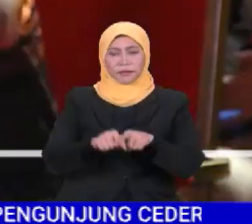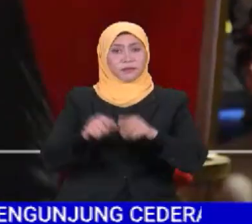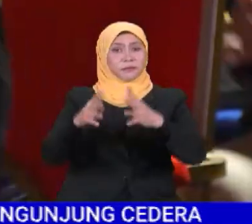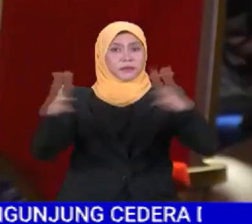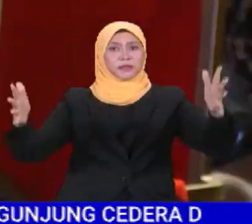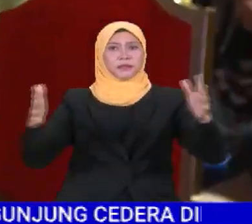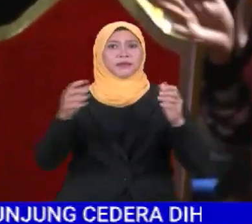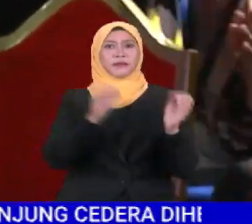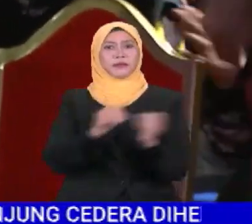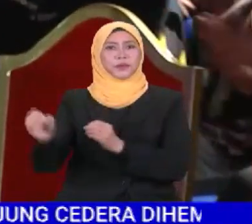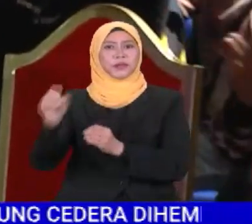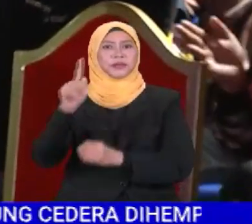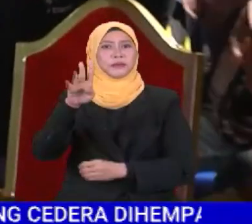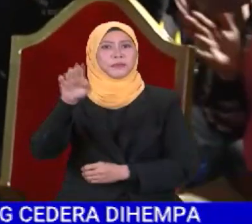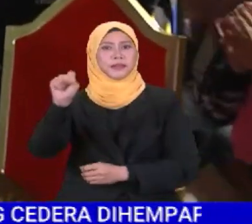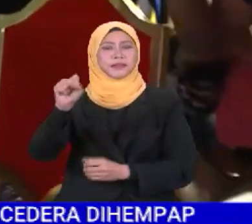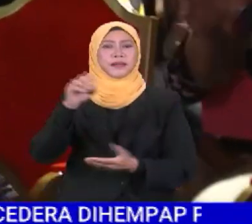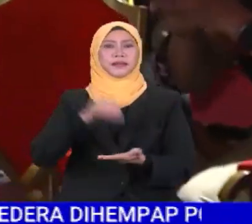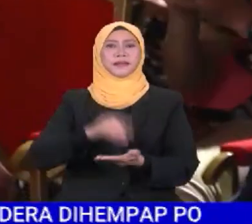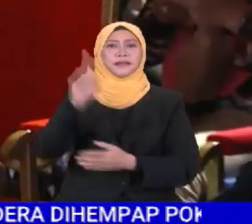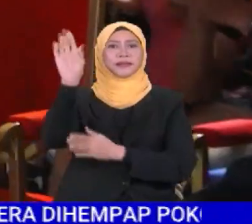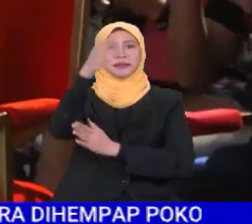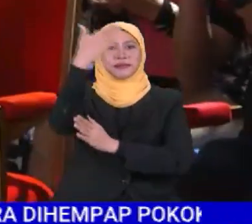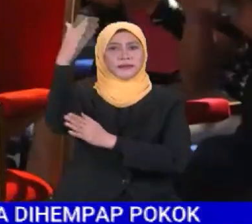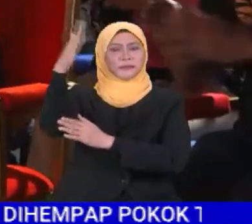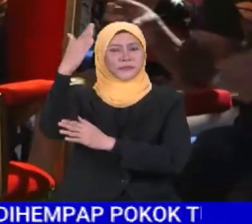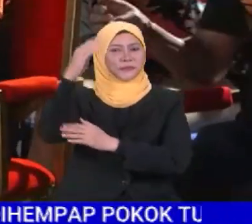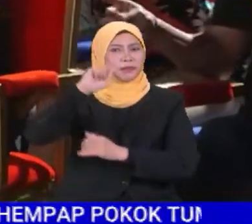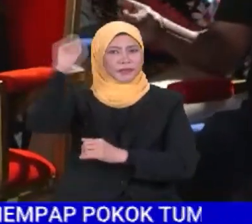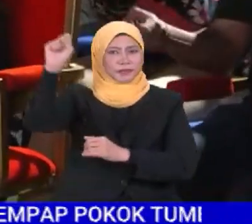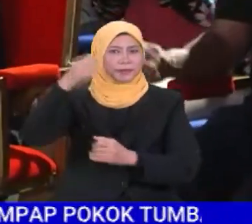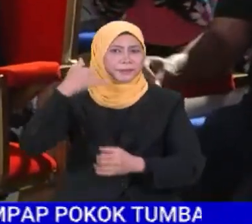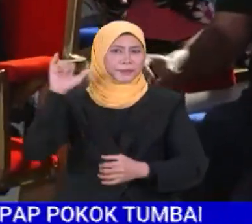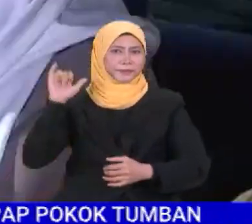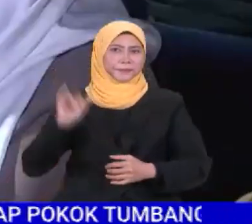dan Sugan GPS di dataran decals